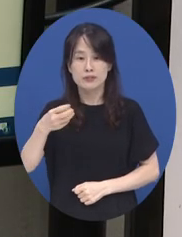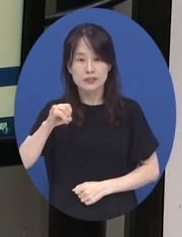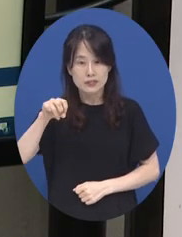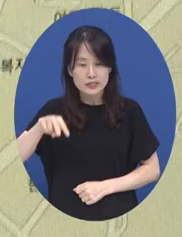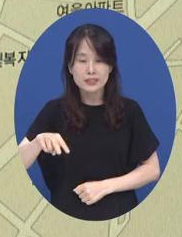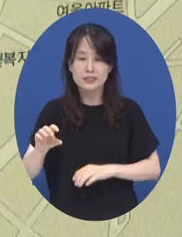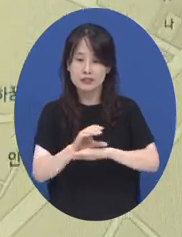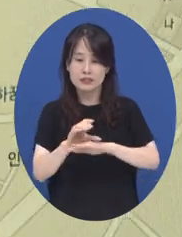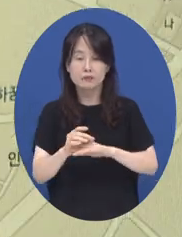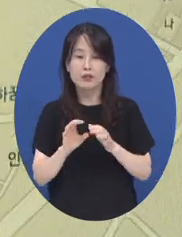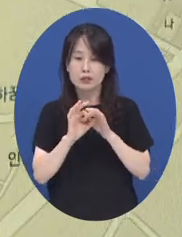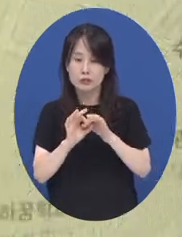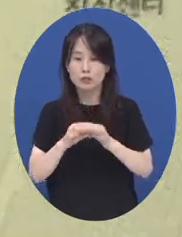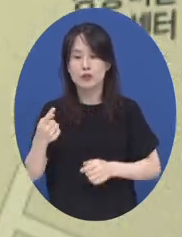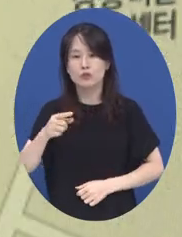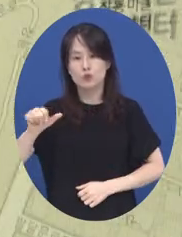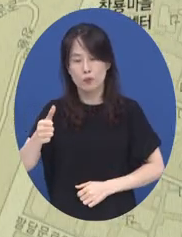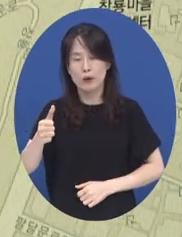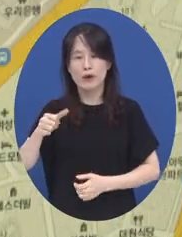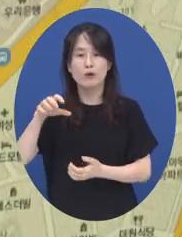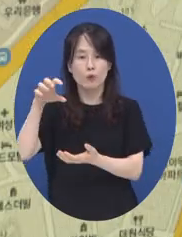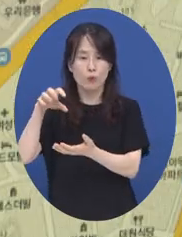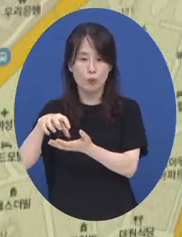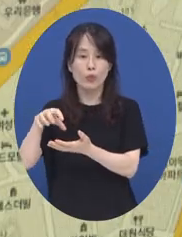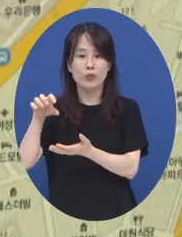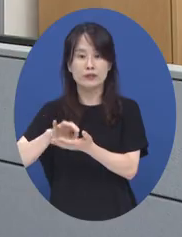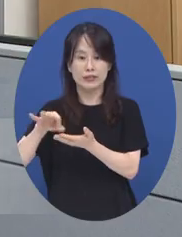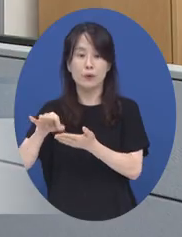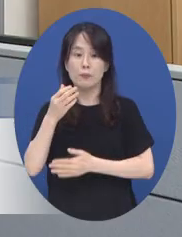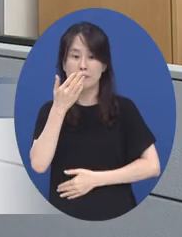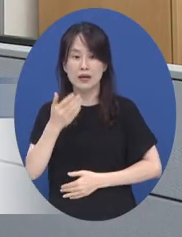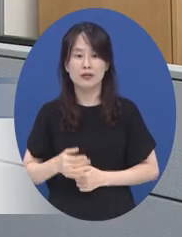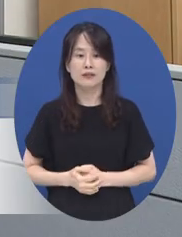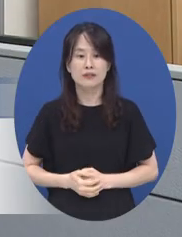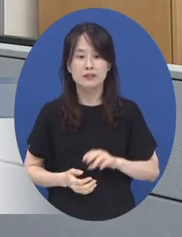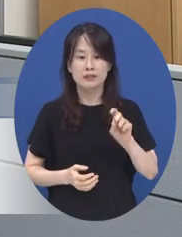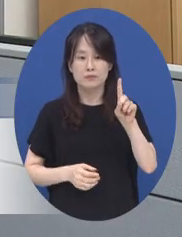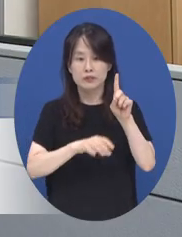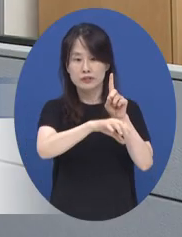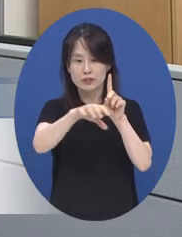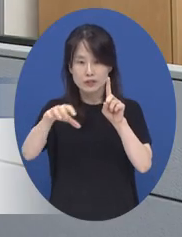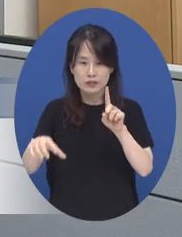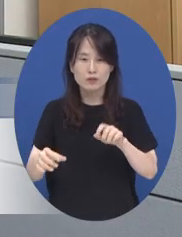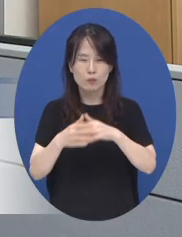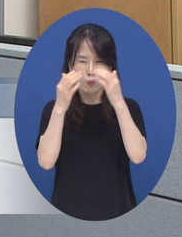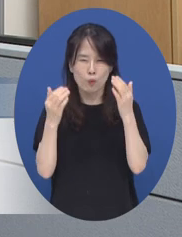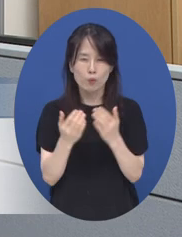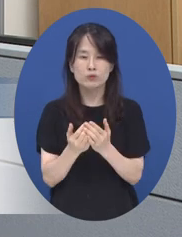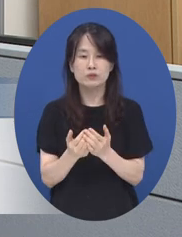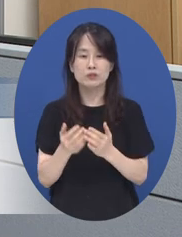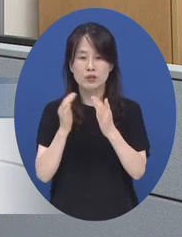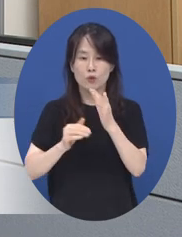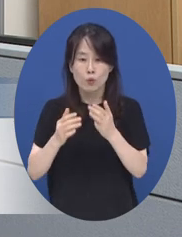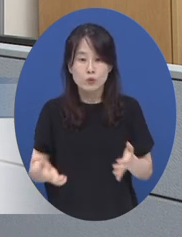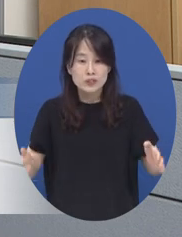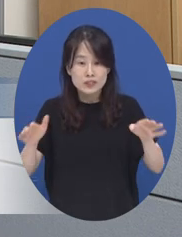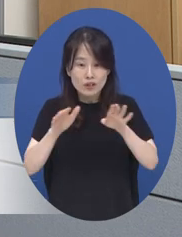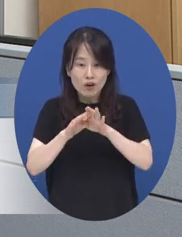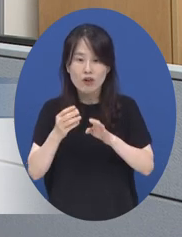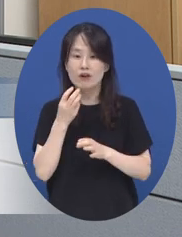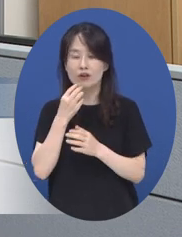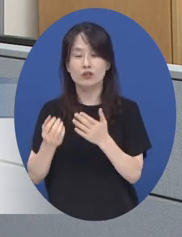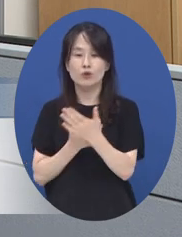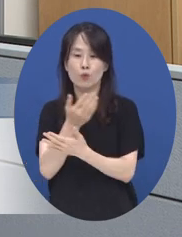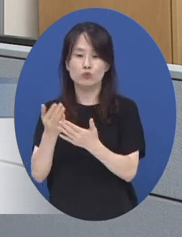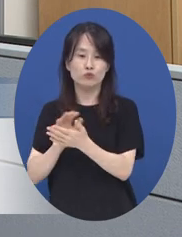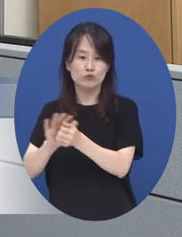도내 공유 시설 약 1500 곳을 이용할 수 있습니다 경기도 31개 시 군 전혀 그 만원 공식 설들이